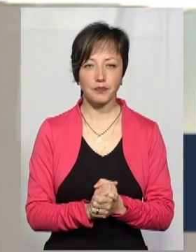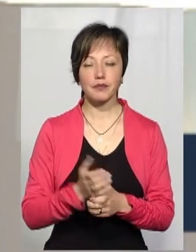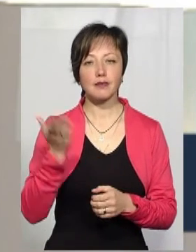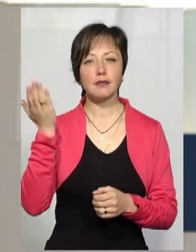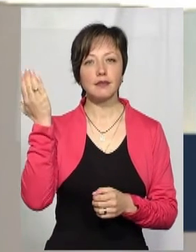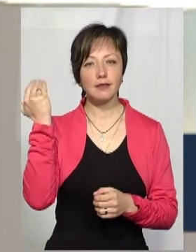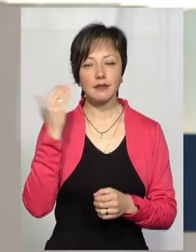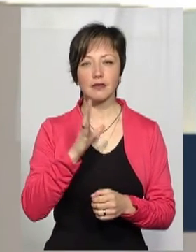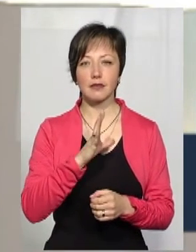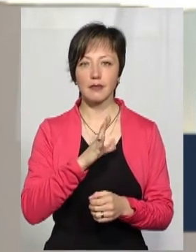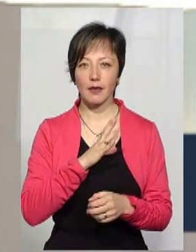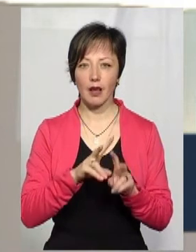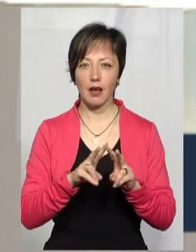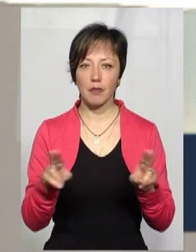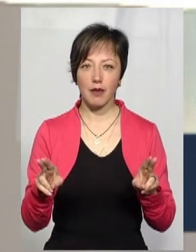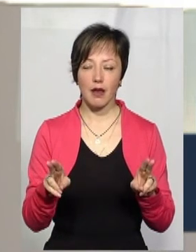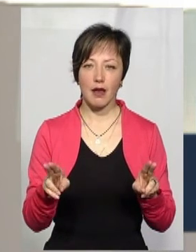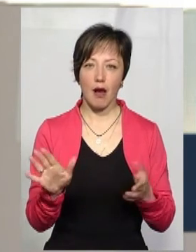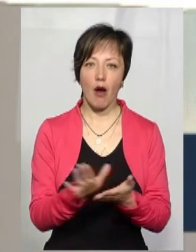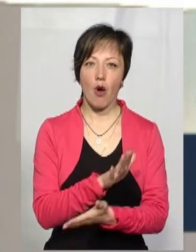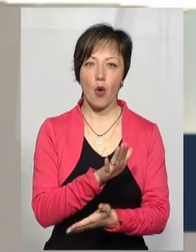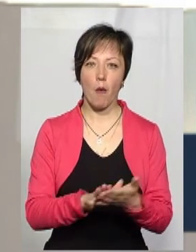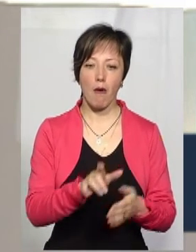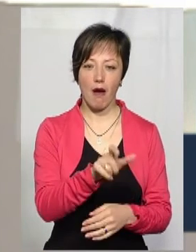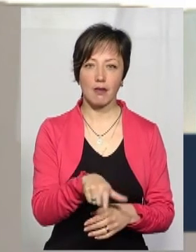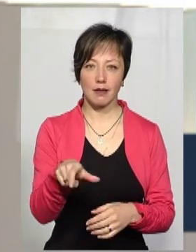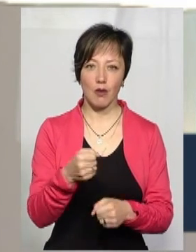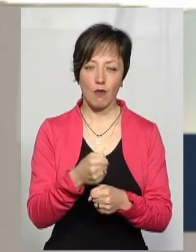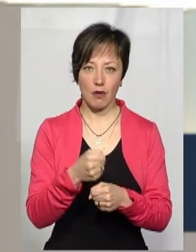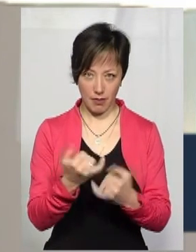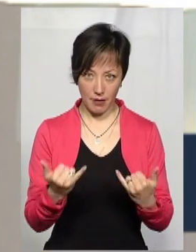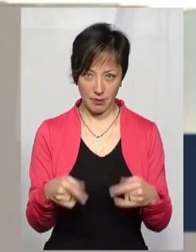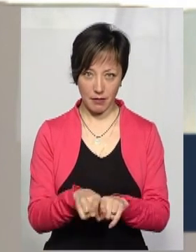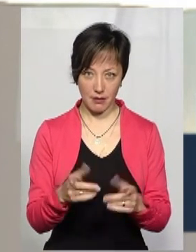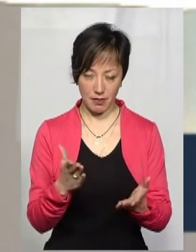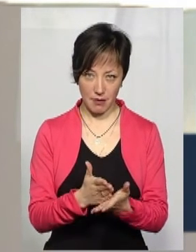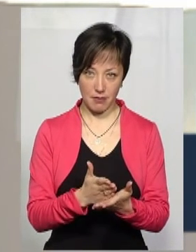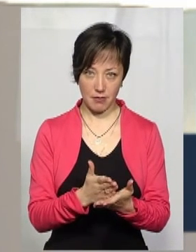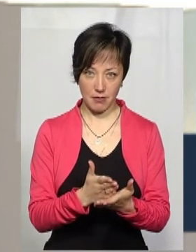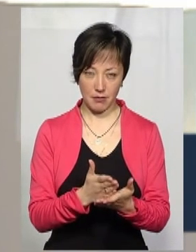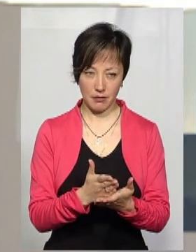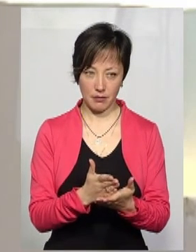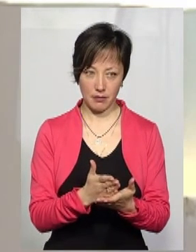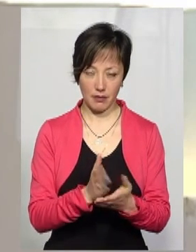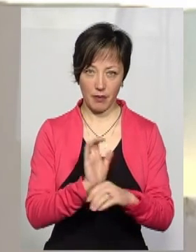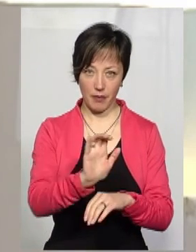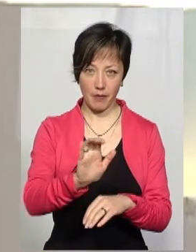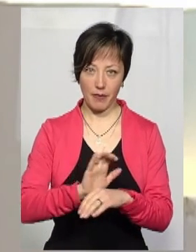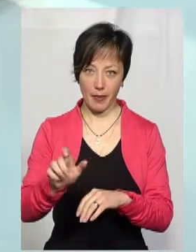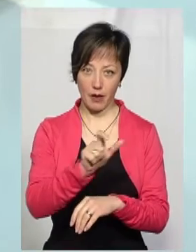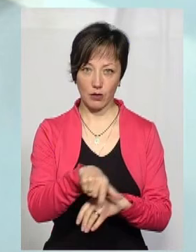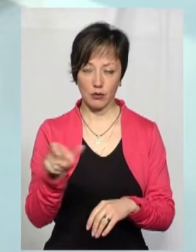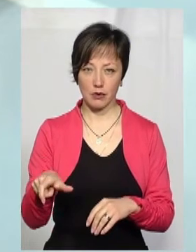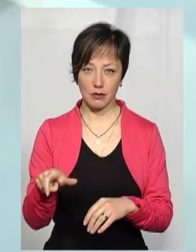Колись були так звані громадські роботи. Зараз є такі роботи, чи спрямовуєте ви